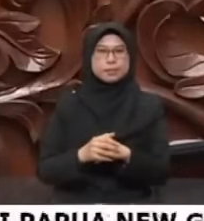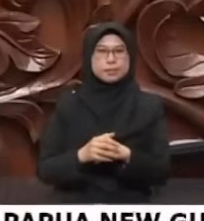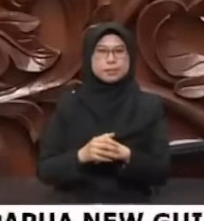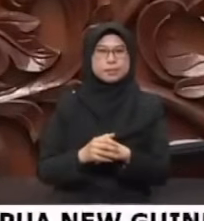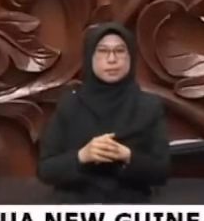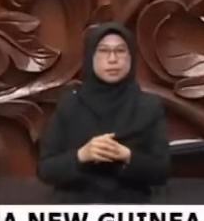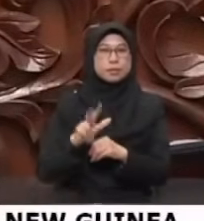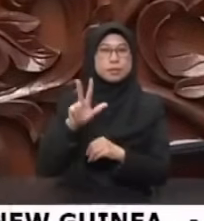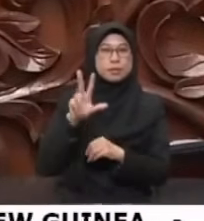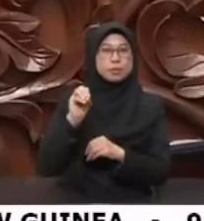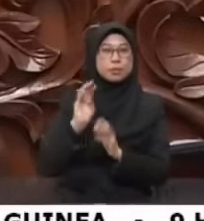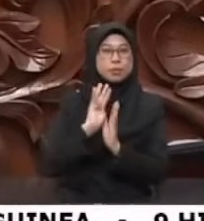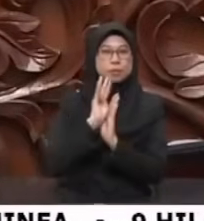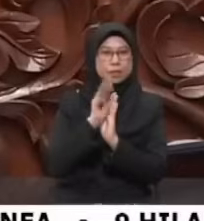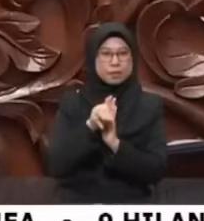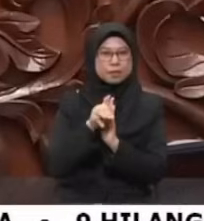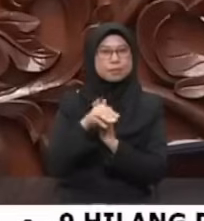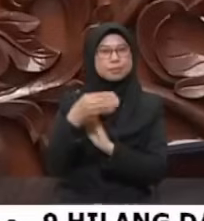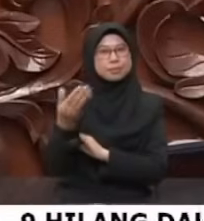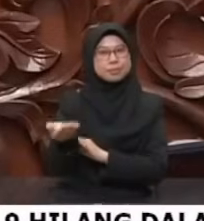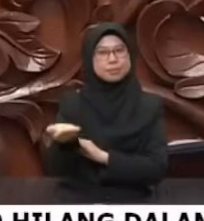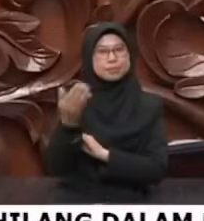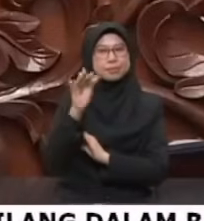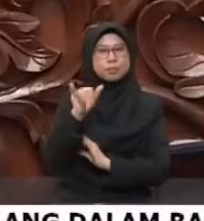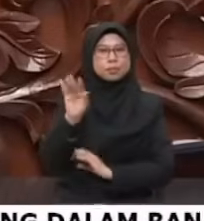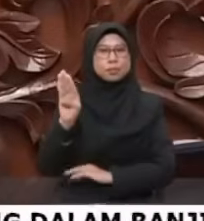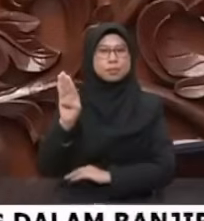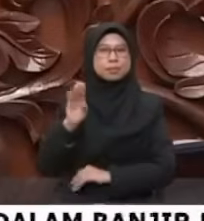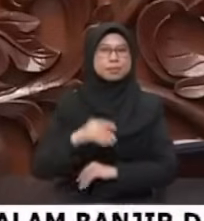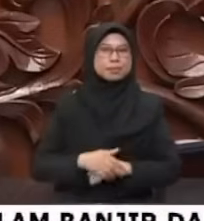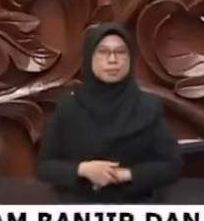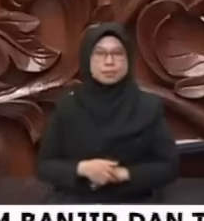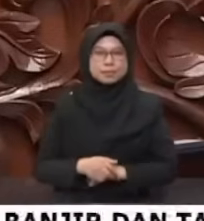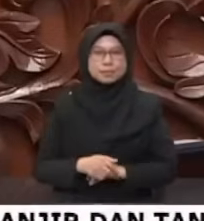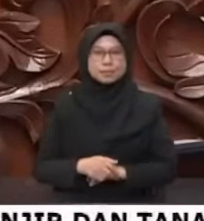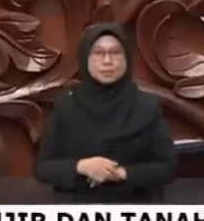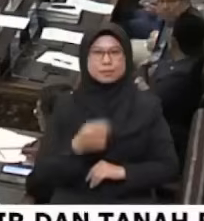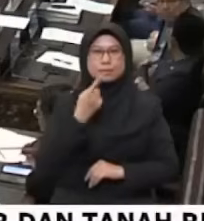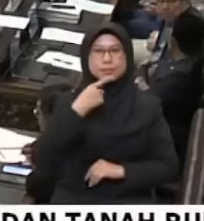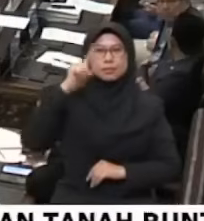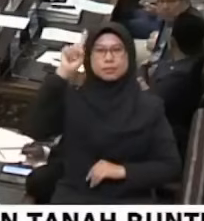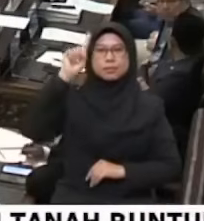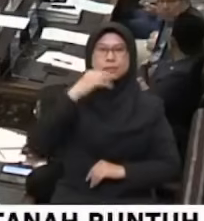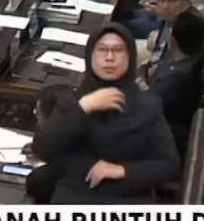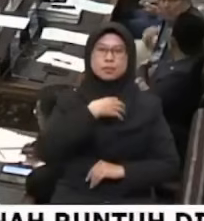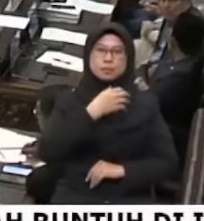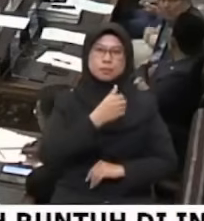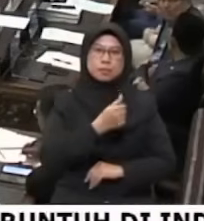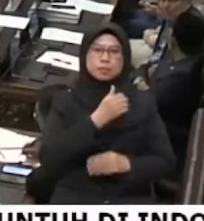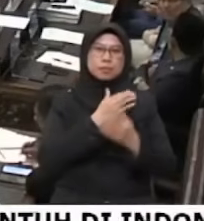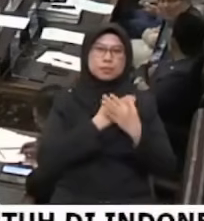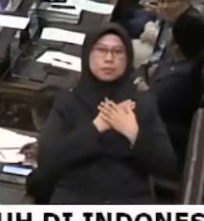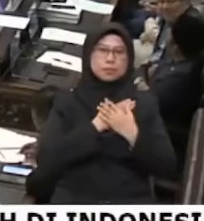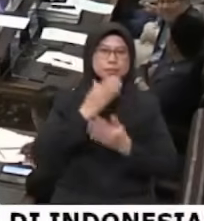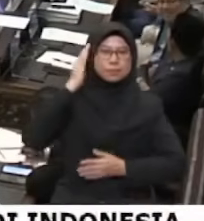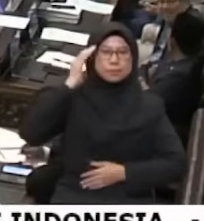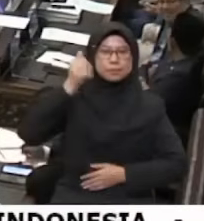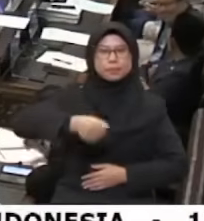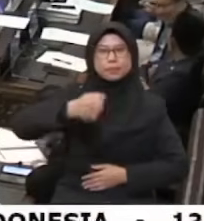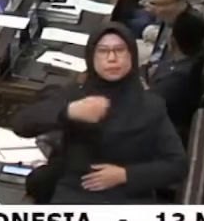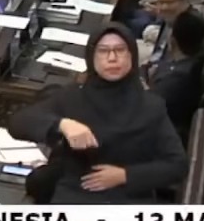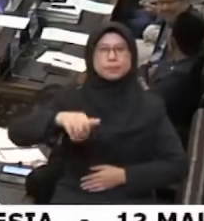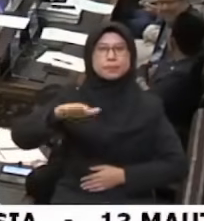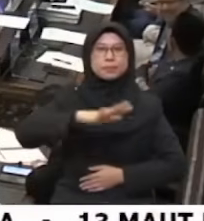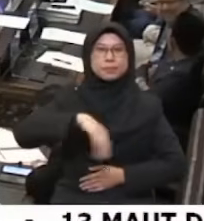selama 30 minit dipersilakan yb menteri bismillahirrahmanirrahim assalamualaikum warahmatullahi